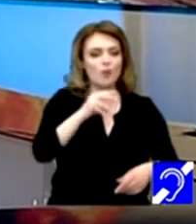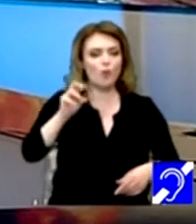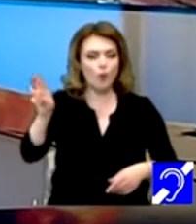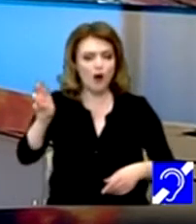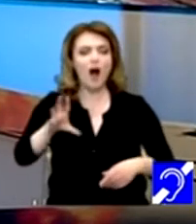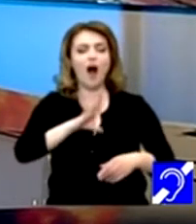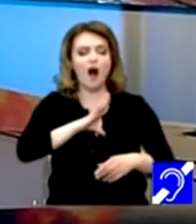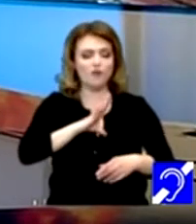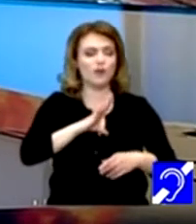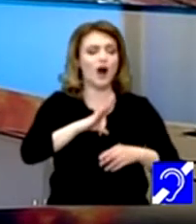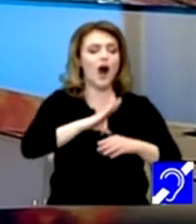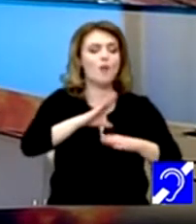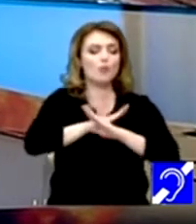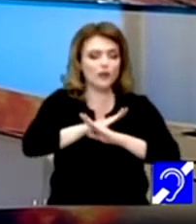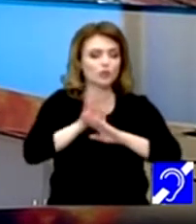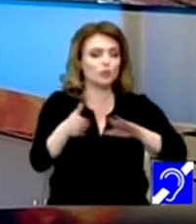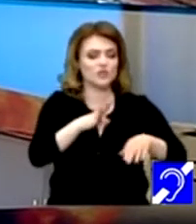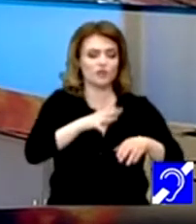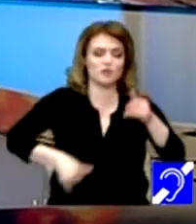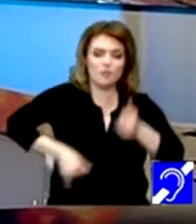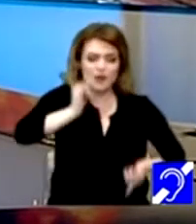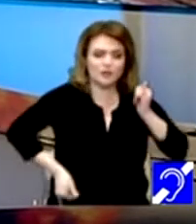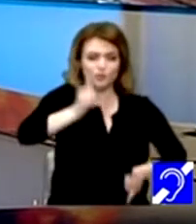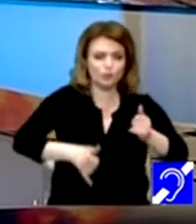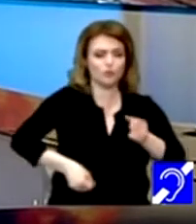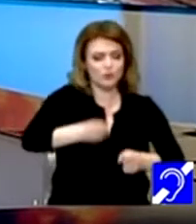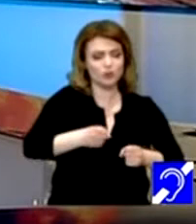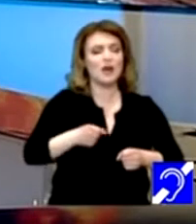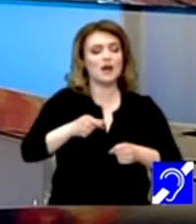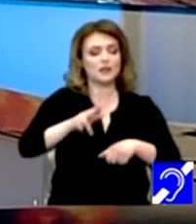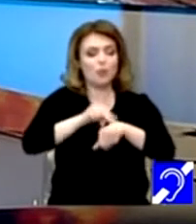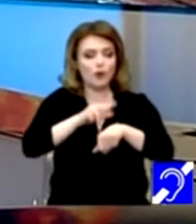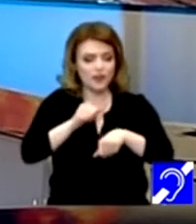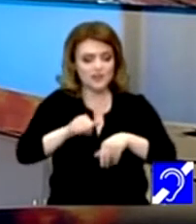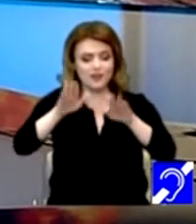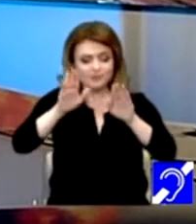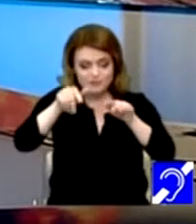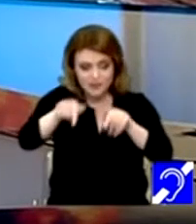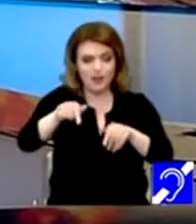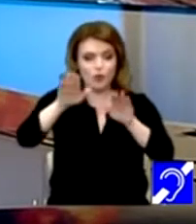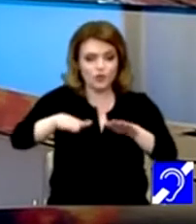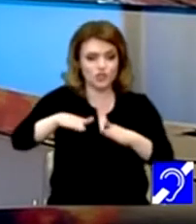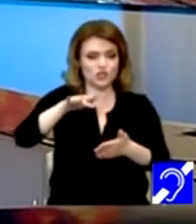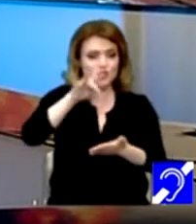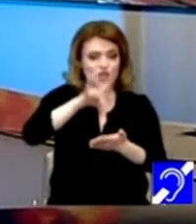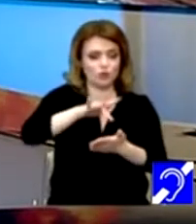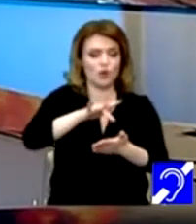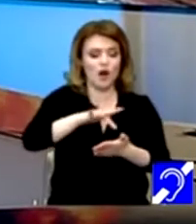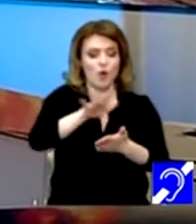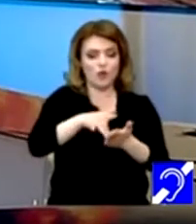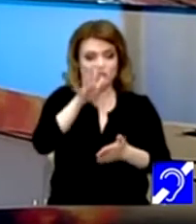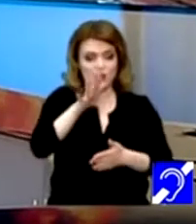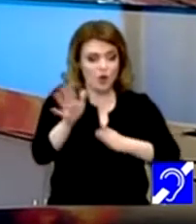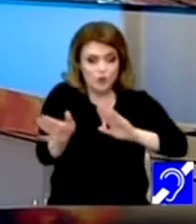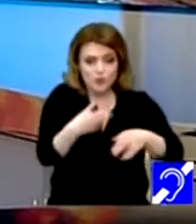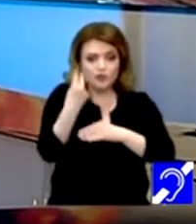după ce a fost bătut cu bestialitate de forțele de ordine, chiar în piața Marii Adunări Naționale. Din păcate, nici după 12